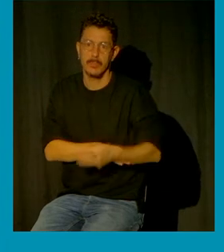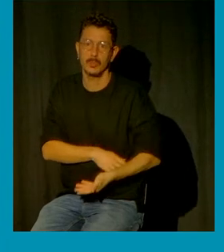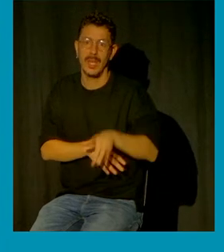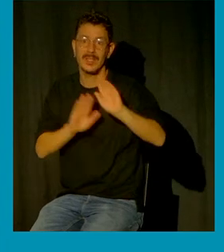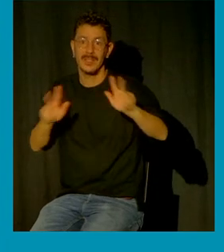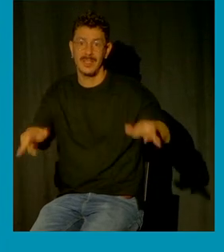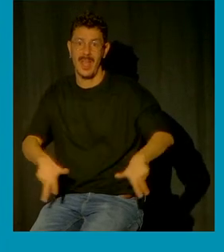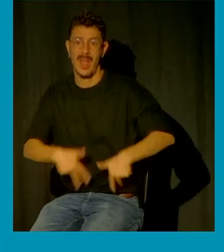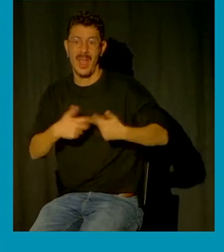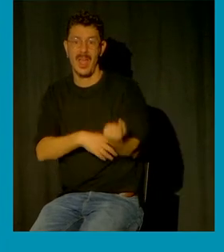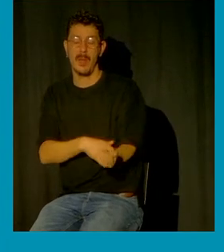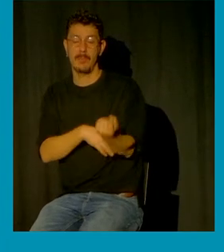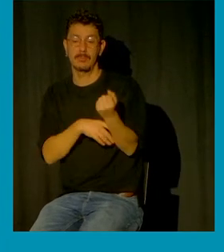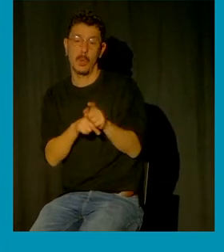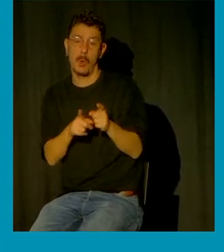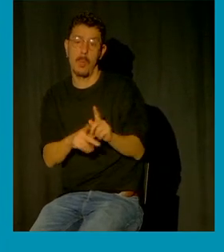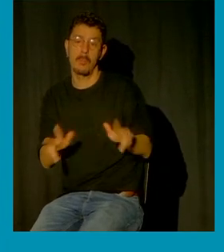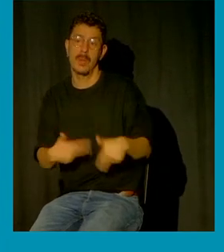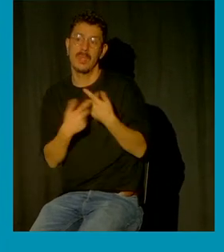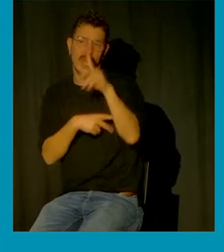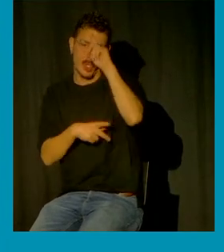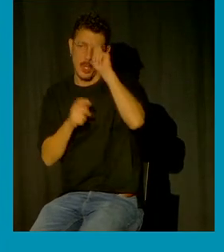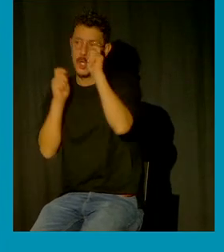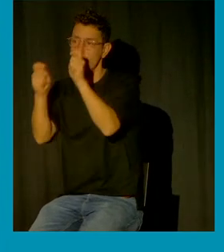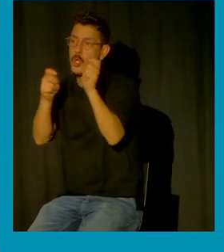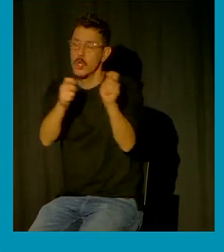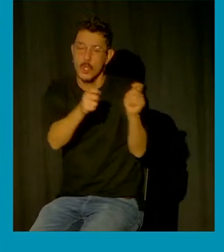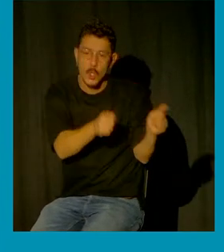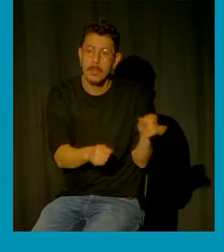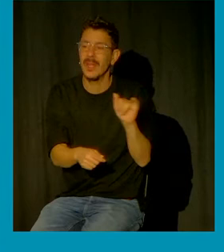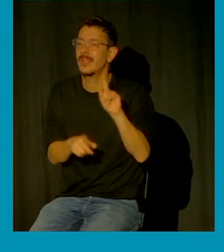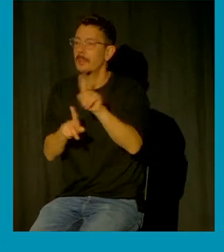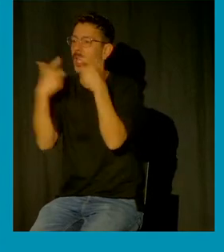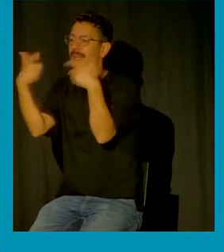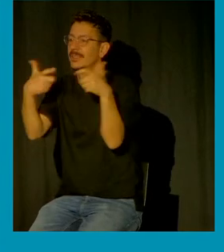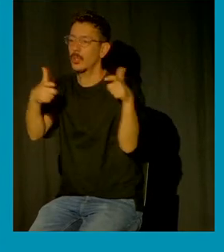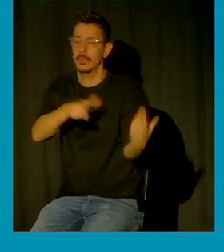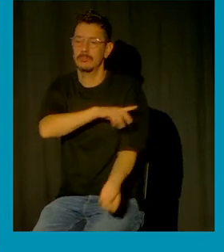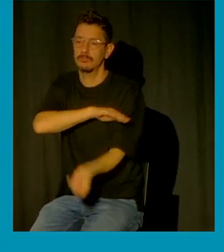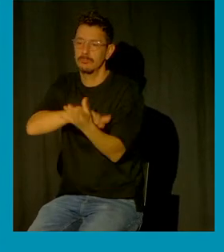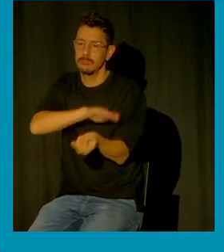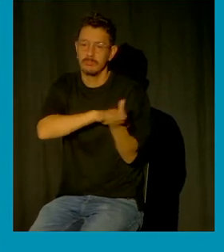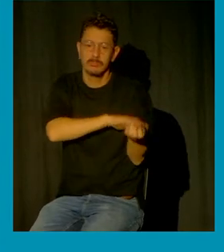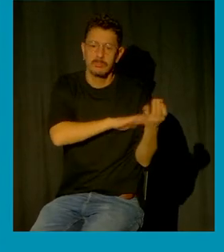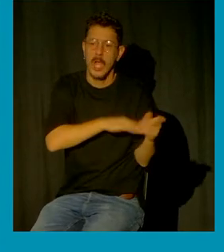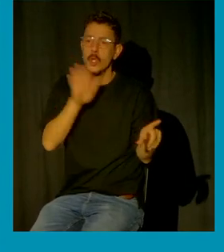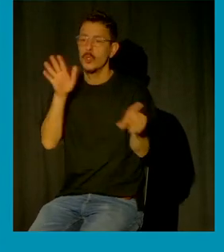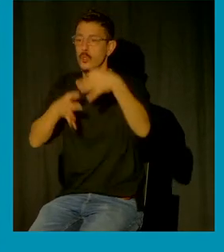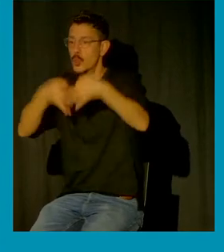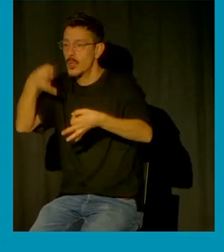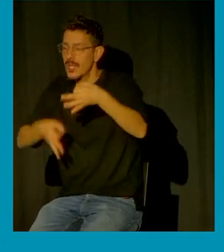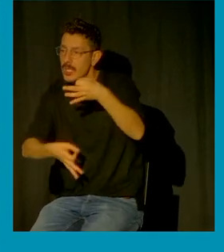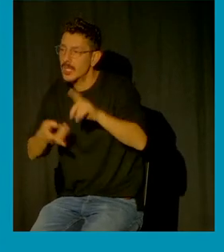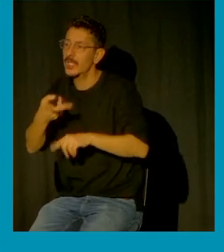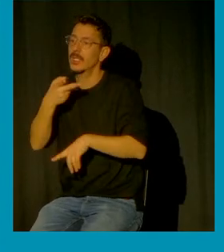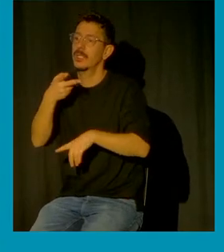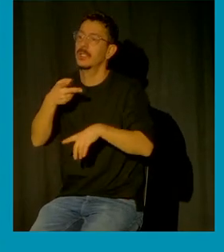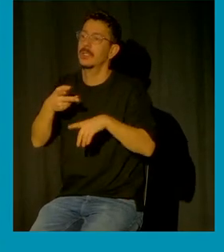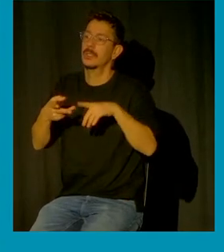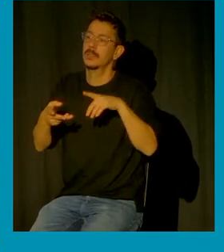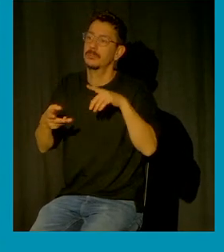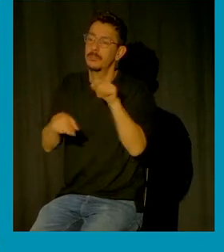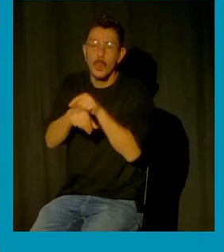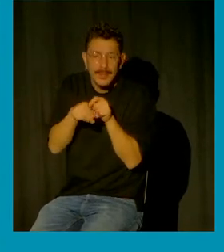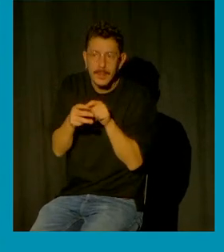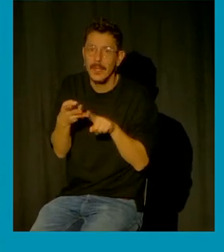ajudat a posar nom que ens han ajudat també doncs a dotar de categories doncs jurídiques de categories polítiques de